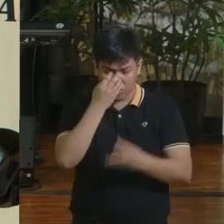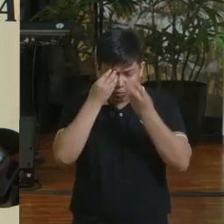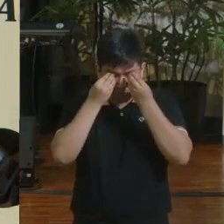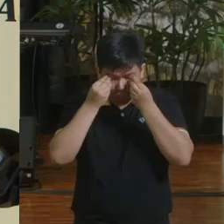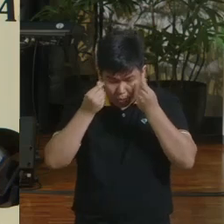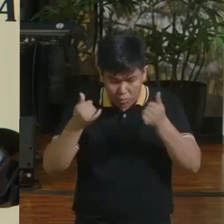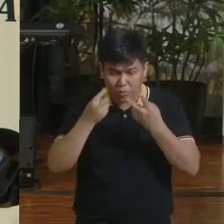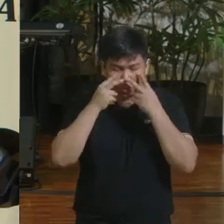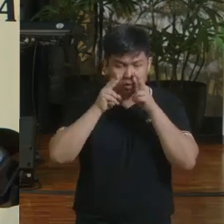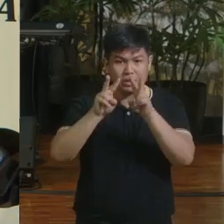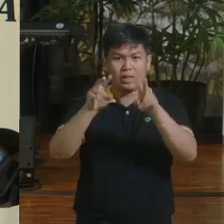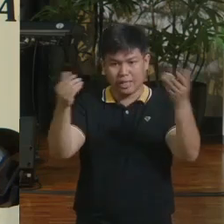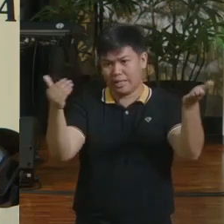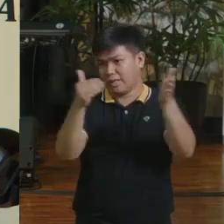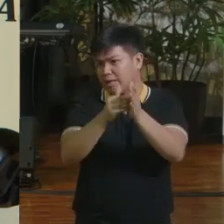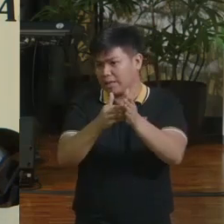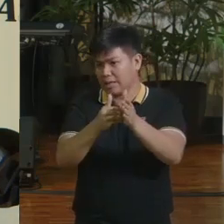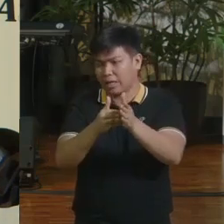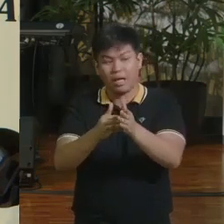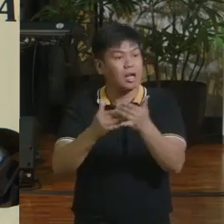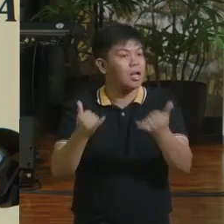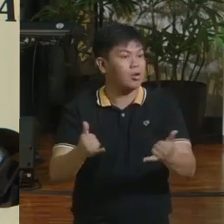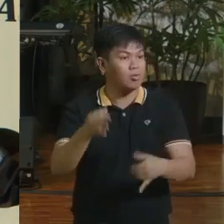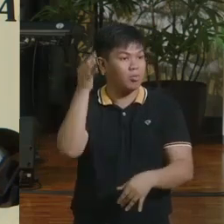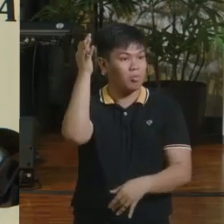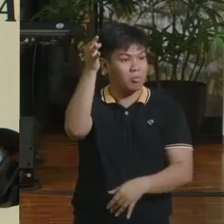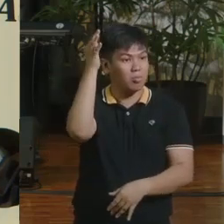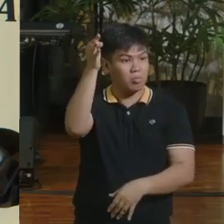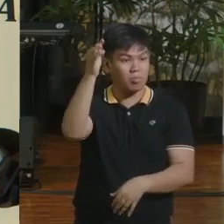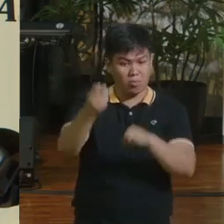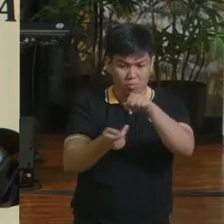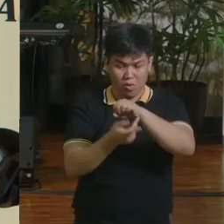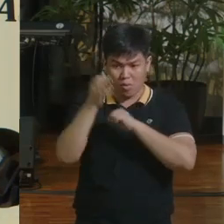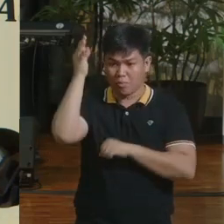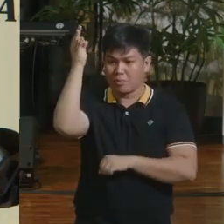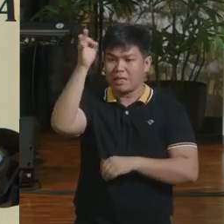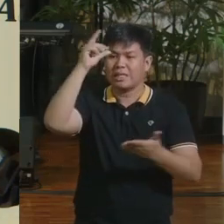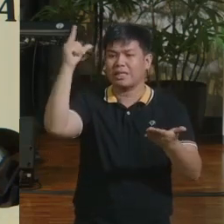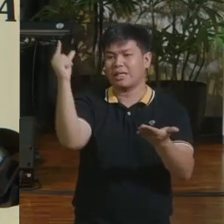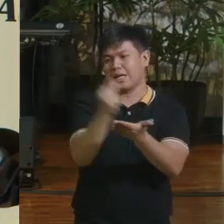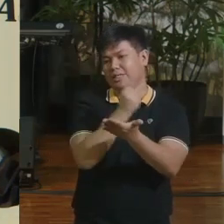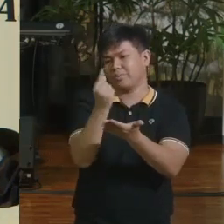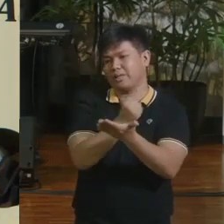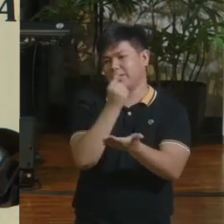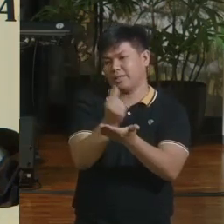siya sa Damascus. Ano ang pinreach niya? He preached the gospel.